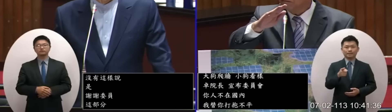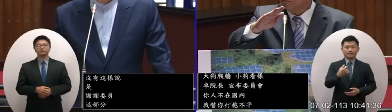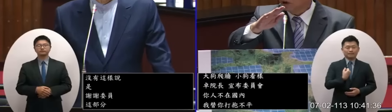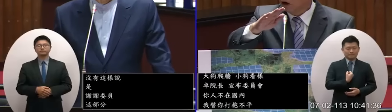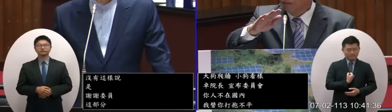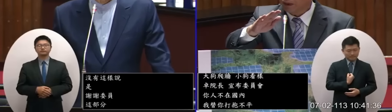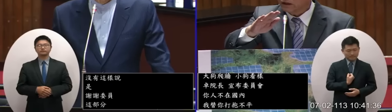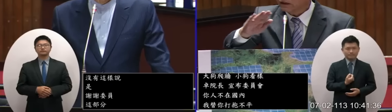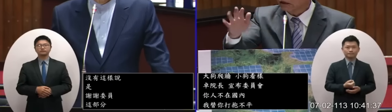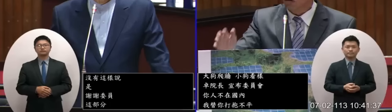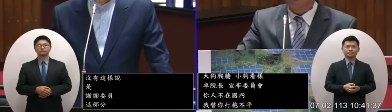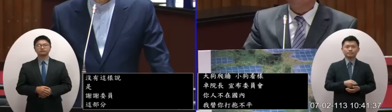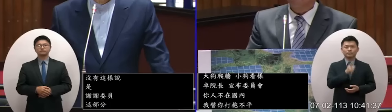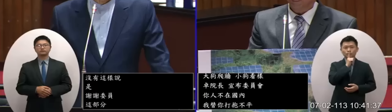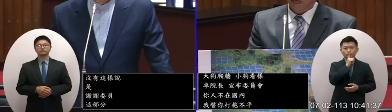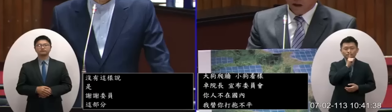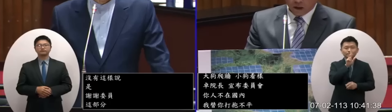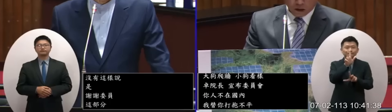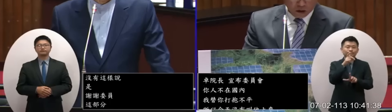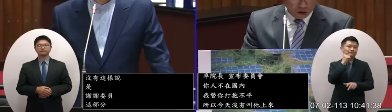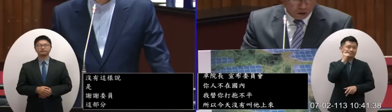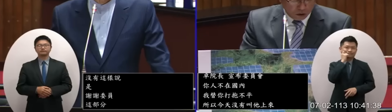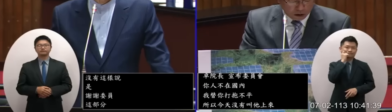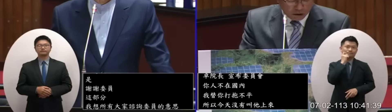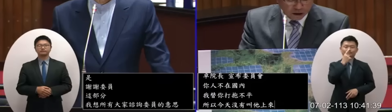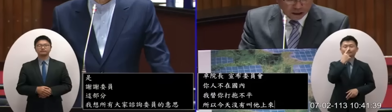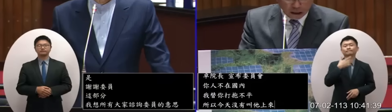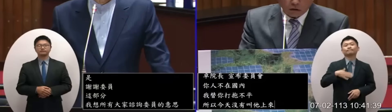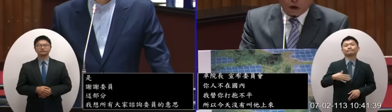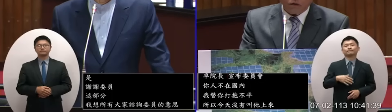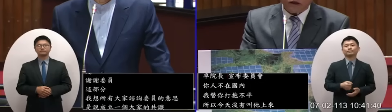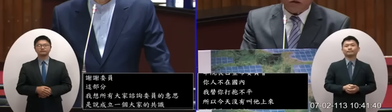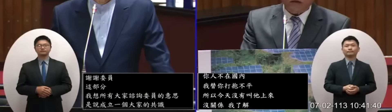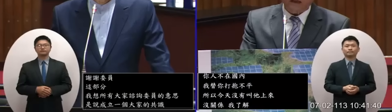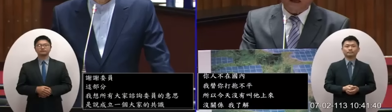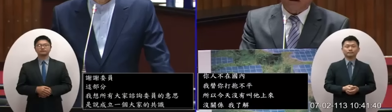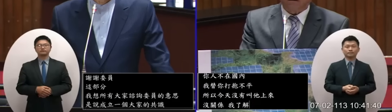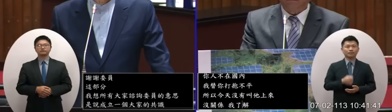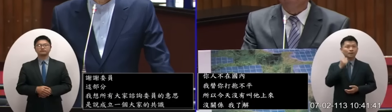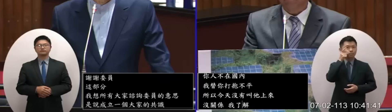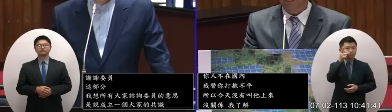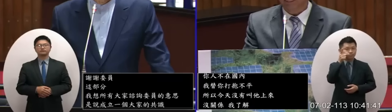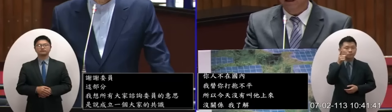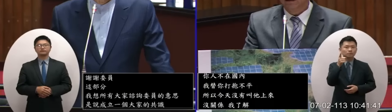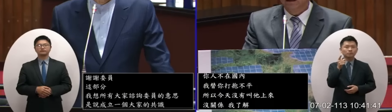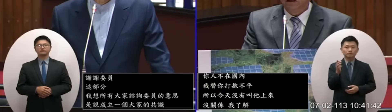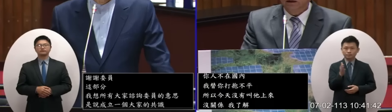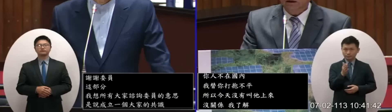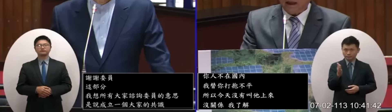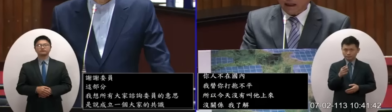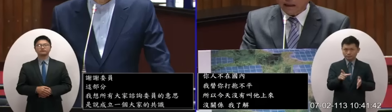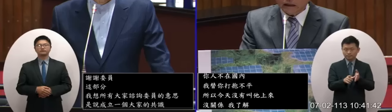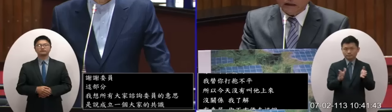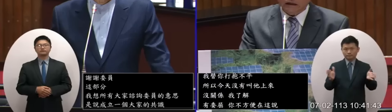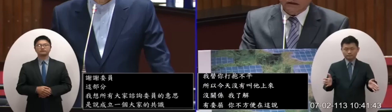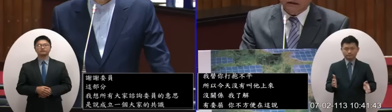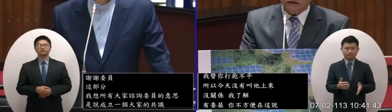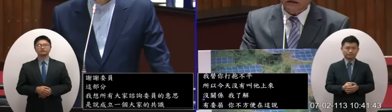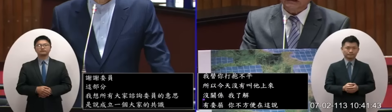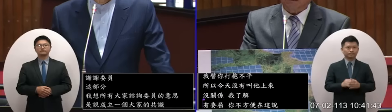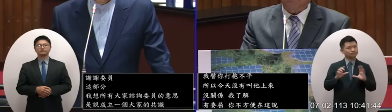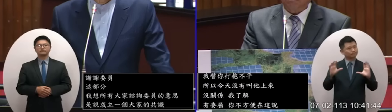你也无方便直接讲嘛。我听讲伫这个月外月中间啦吼，大概已